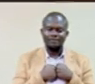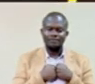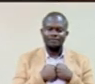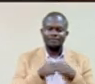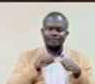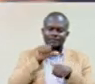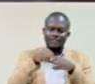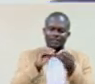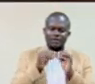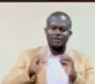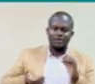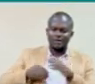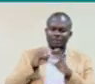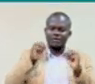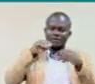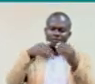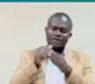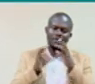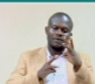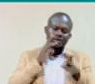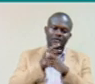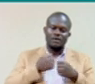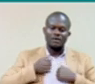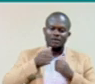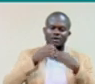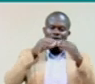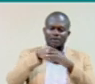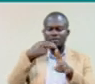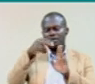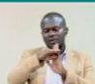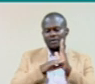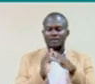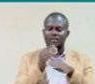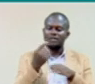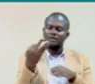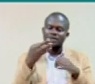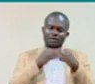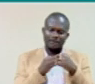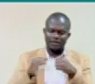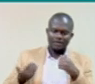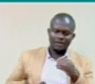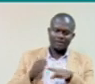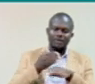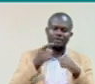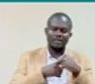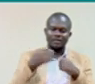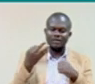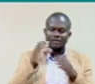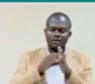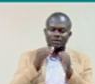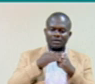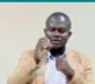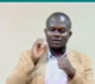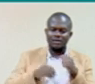Mu bijyanye n'umubare w'abagore bari mu nteko ishinga amategeko ku isi, u Rwanda ni rwo ruyobora urutonde mu bihugu 138 n'abagore bagize